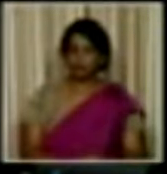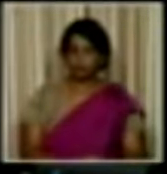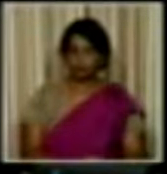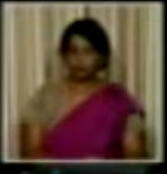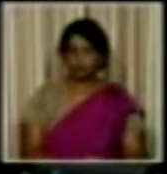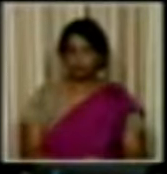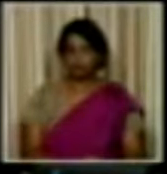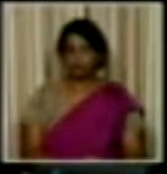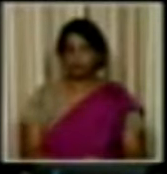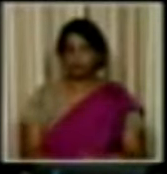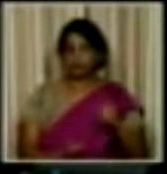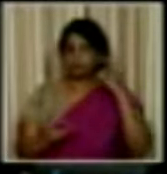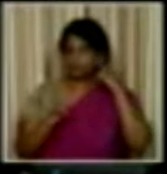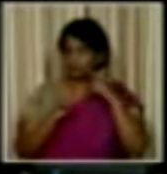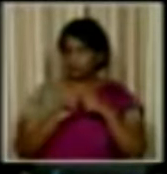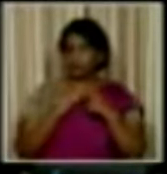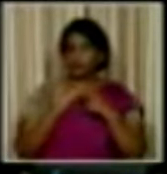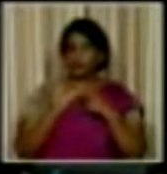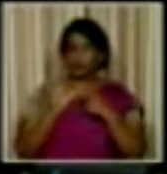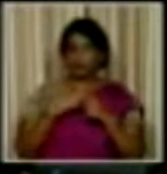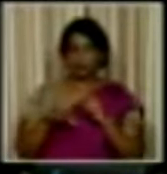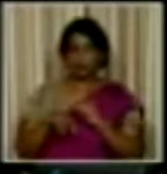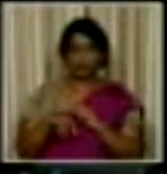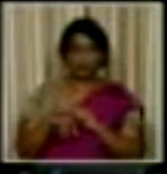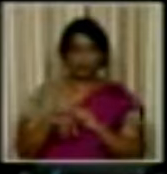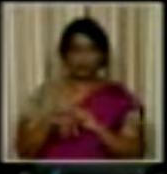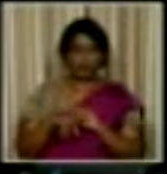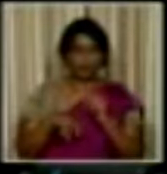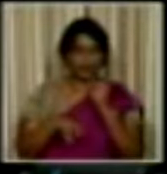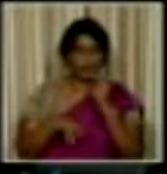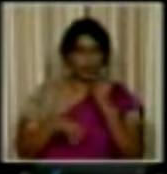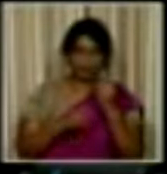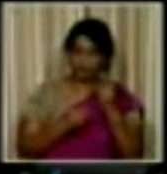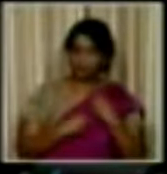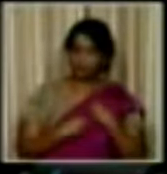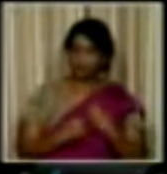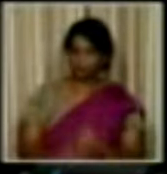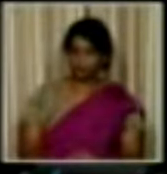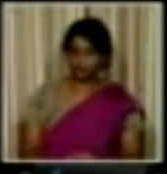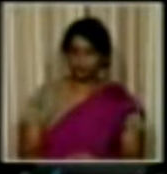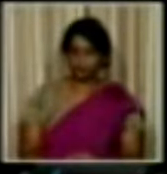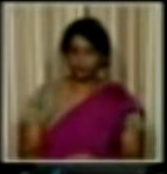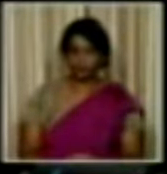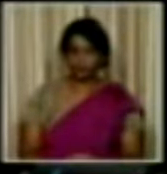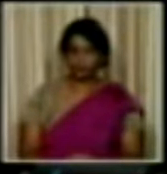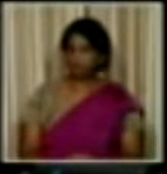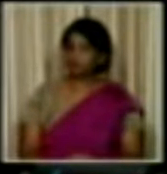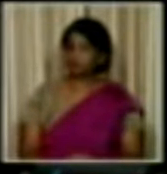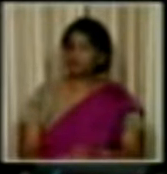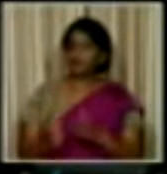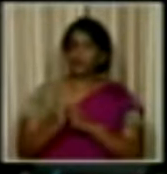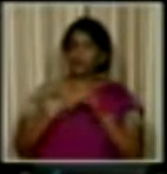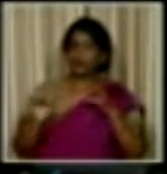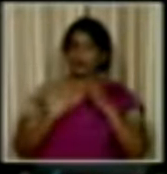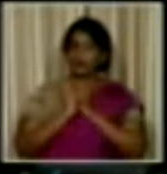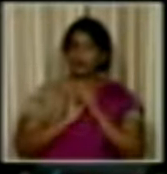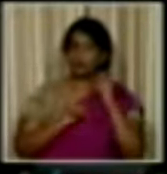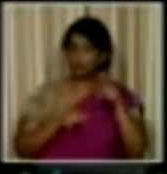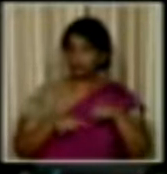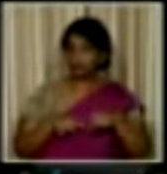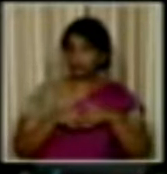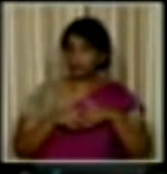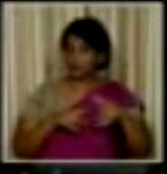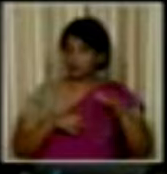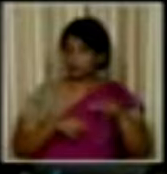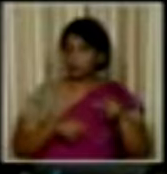ඒ සම්බන්ධයෙන් පිළිතුරක් දෙන්න විනාඩි දෙක තුනක් දෙන්න ගරු කතානායකතුමනි මිහින්තලේ පුදබිමේ මේ වෙන